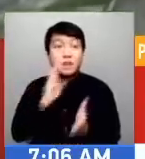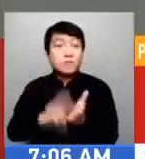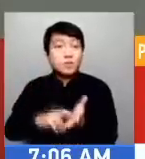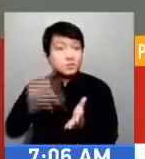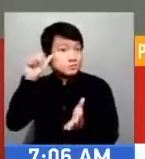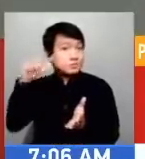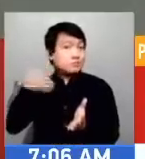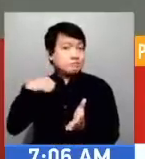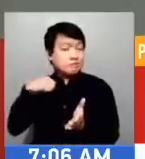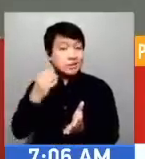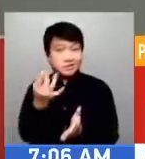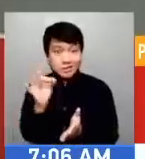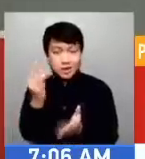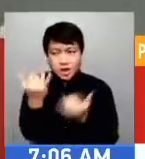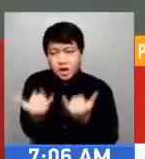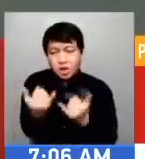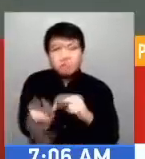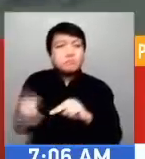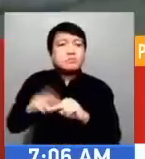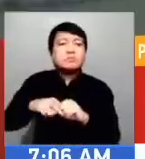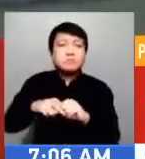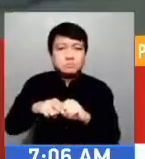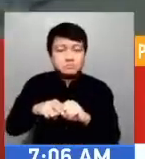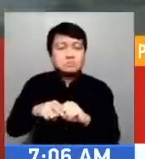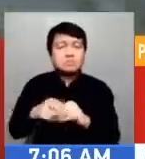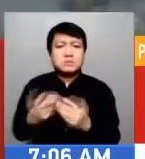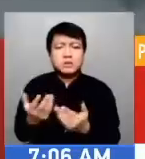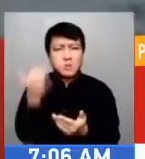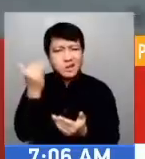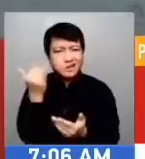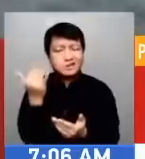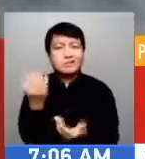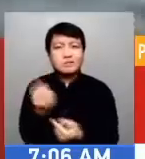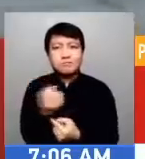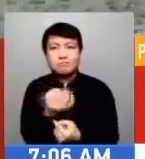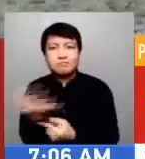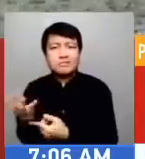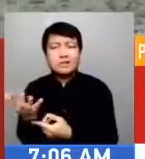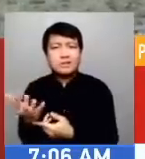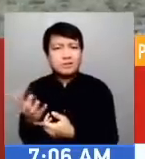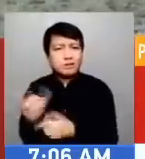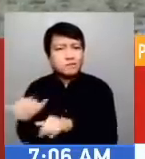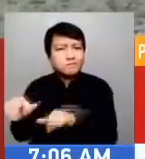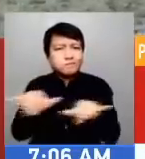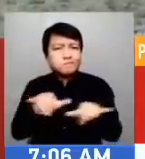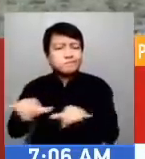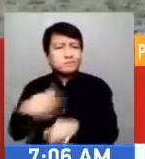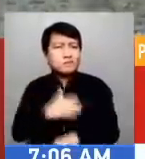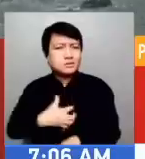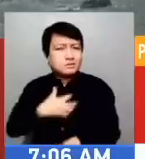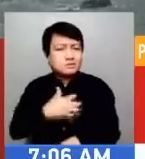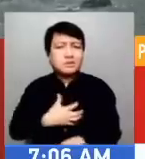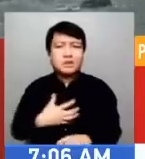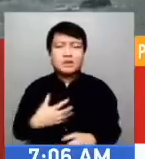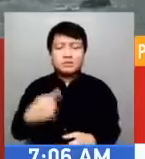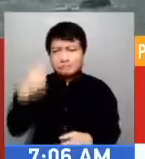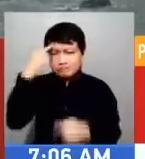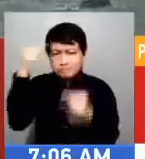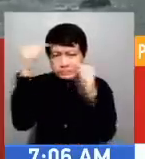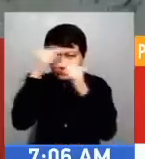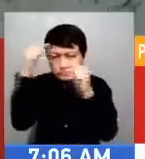nadagdagan na yon na Susan. Kasi lahat sila, pare-parehas halos ang complain. Sumasakit ang ulo, sumasakit ang